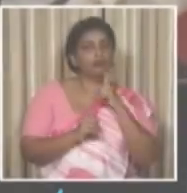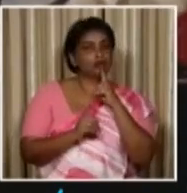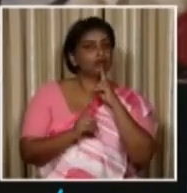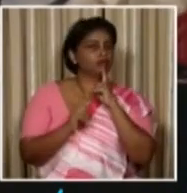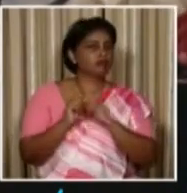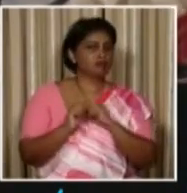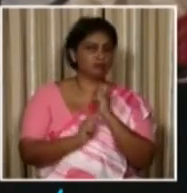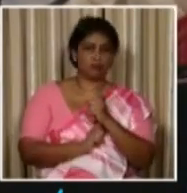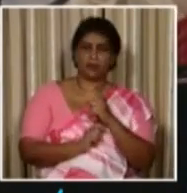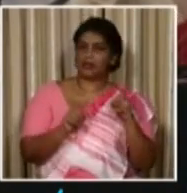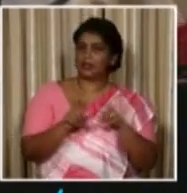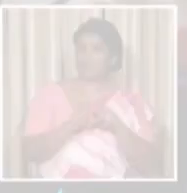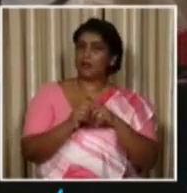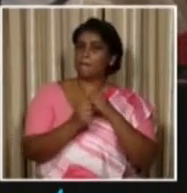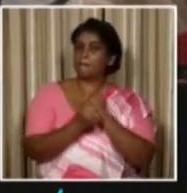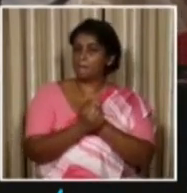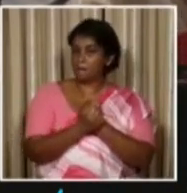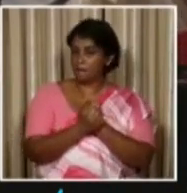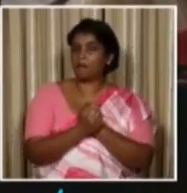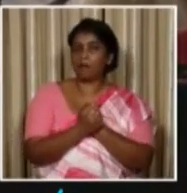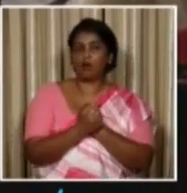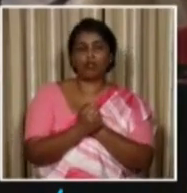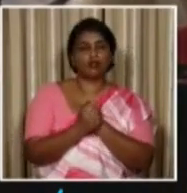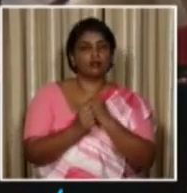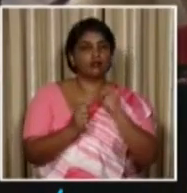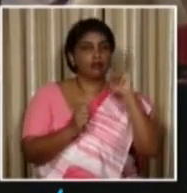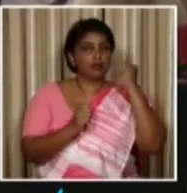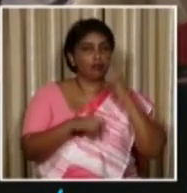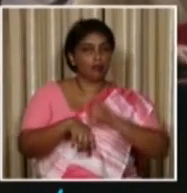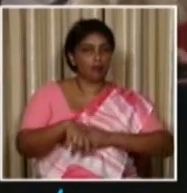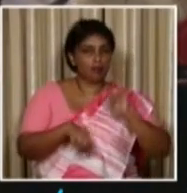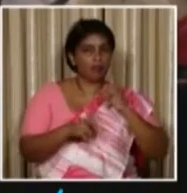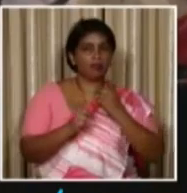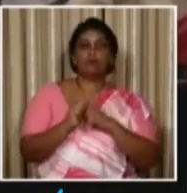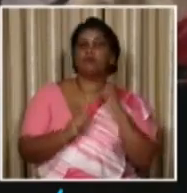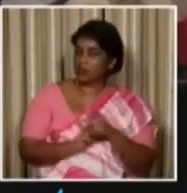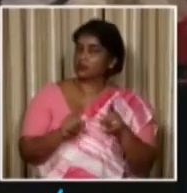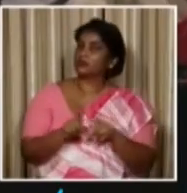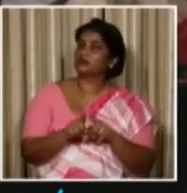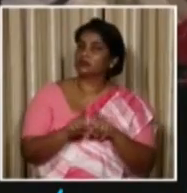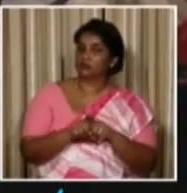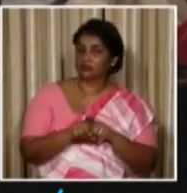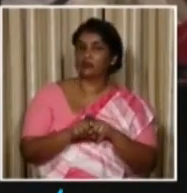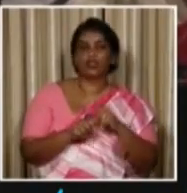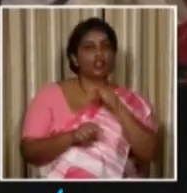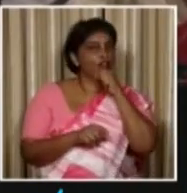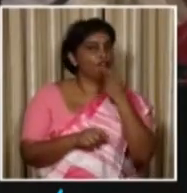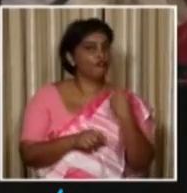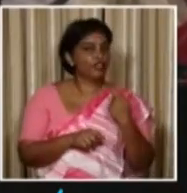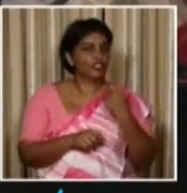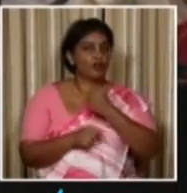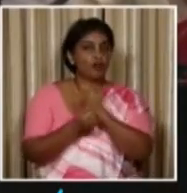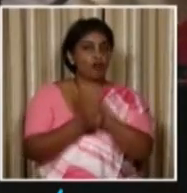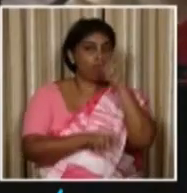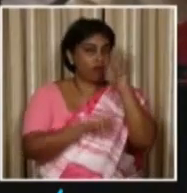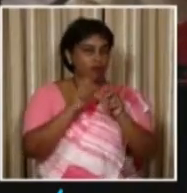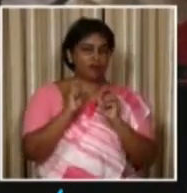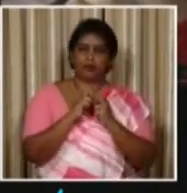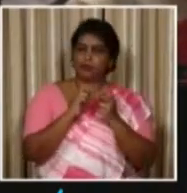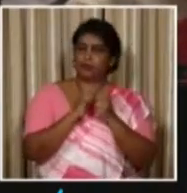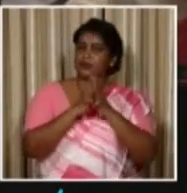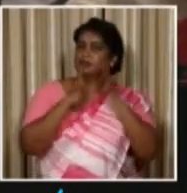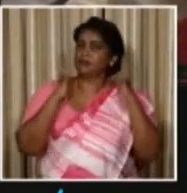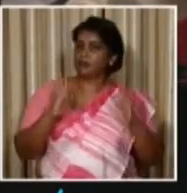lima eva game polis pet turus anda awdanan di mana wak laba di mana eva game abisshami ke polis nildaringe katil rasya